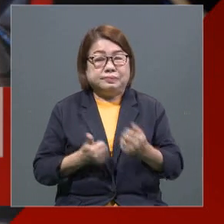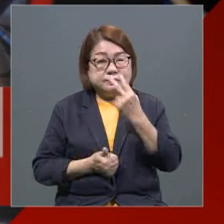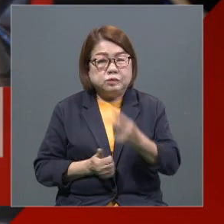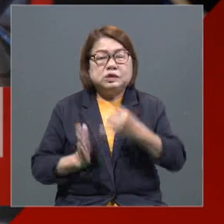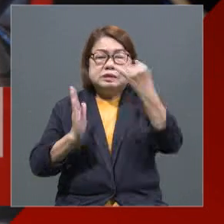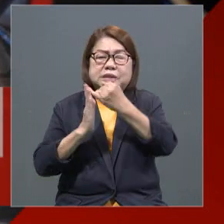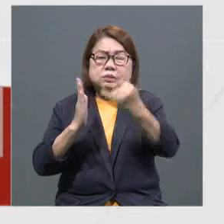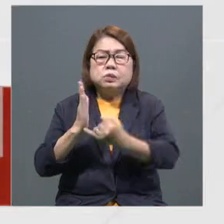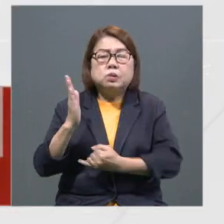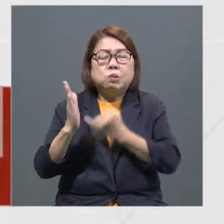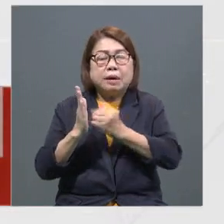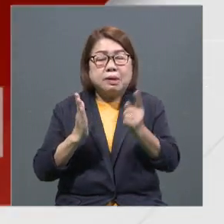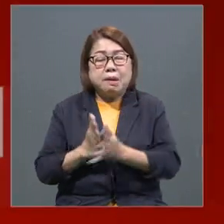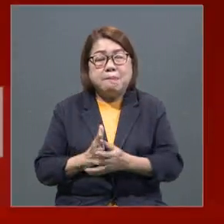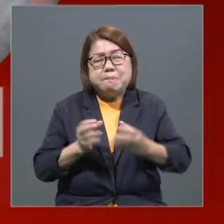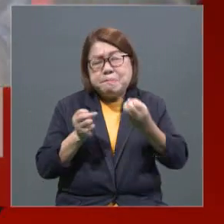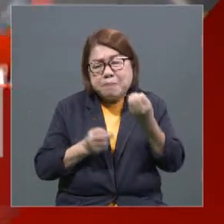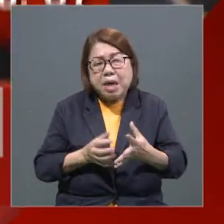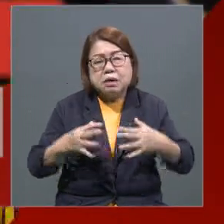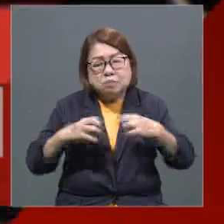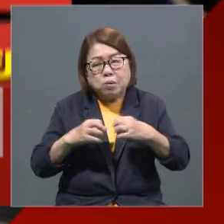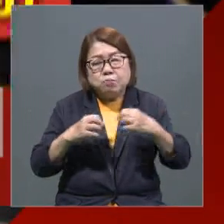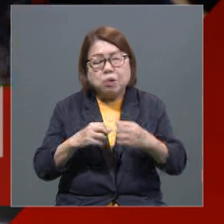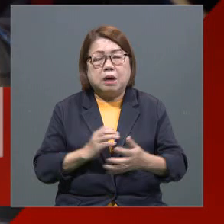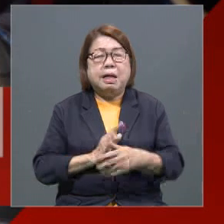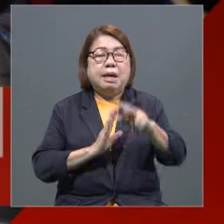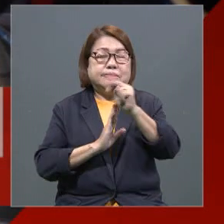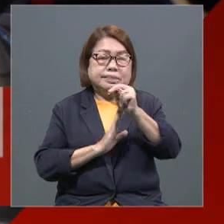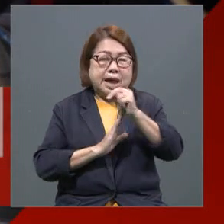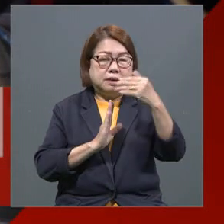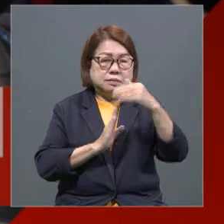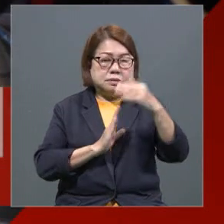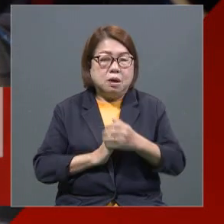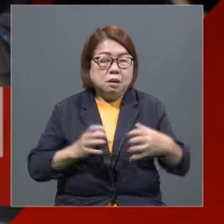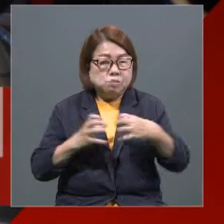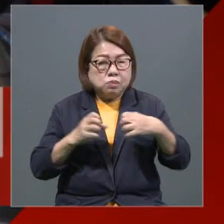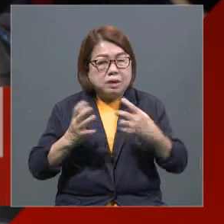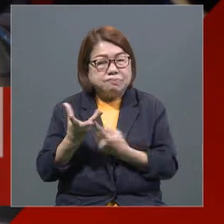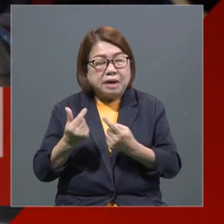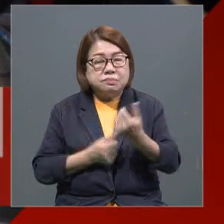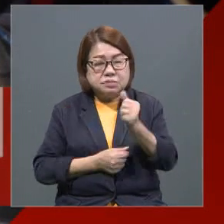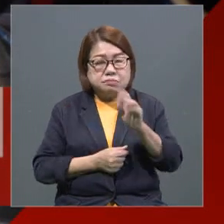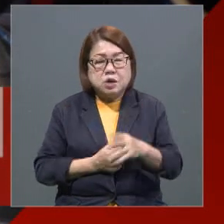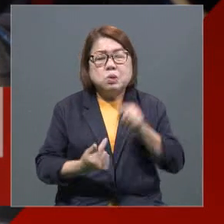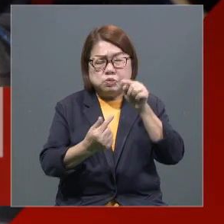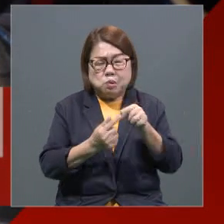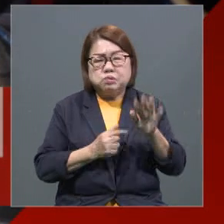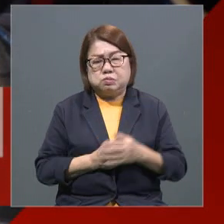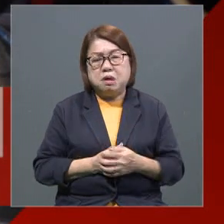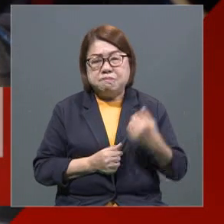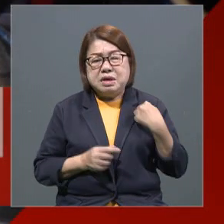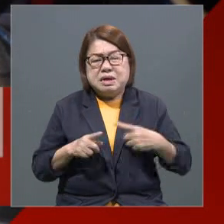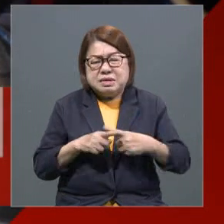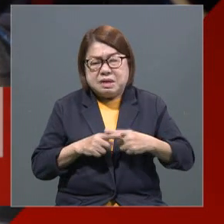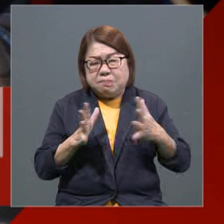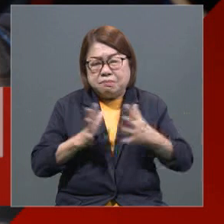จังหวัดนะจังหวัดที่เกิดอุบัติเหตุสูงสุดเนี่ยคือจังหวัดนานมีอุบัติเหตุ 14ครั้งนะครับมันก็สอดคล้องกับจังหวัดที่มีผู้บาดเจ็บ